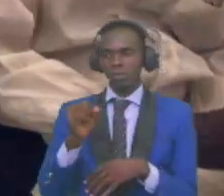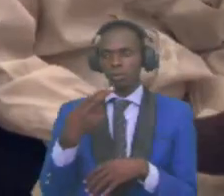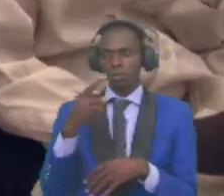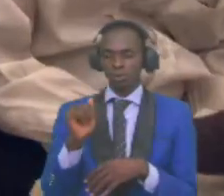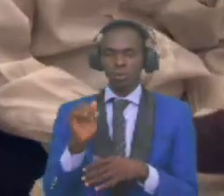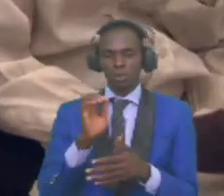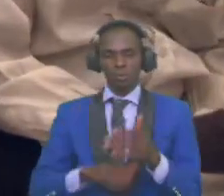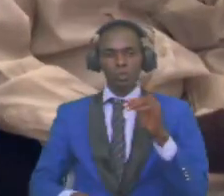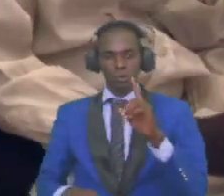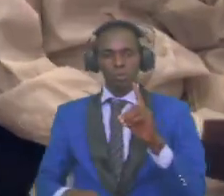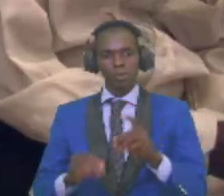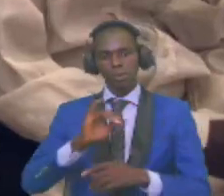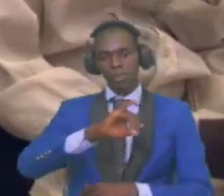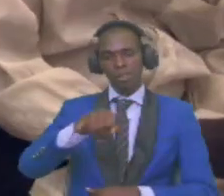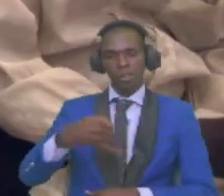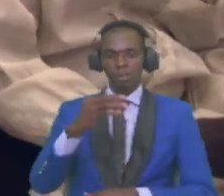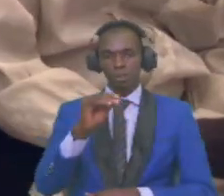on va jouer